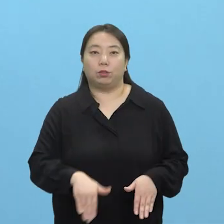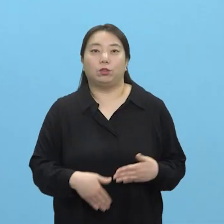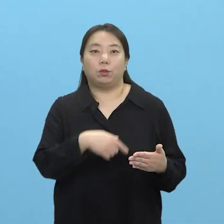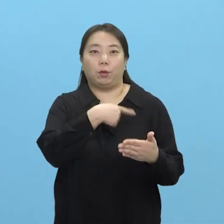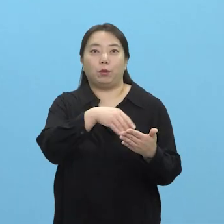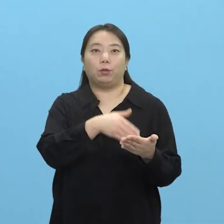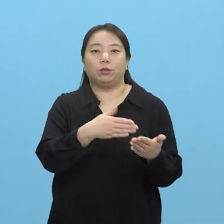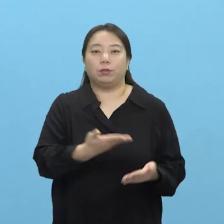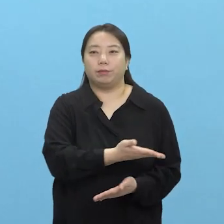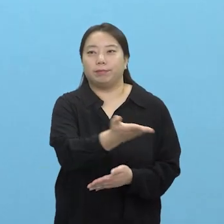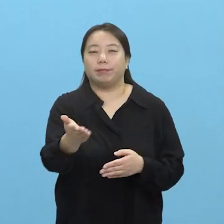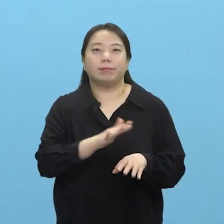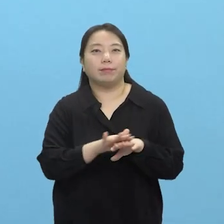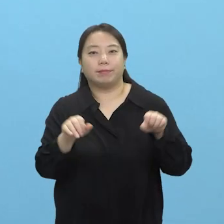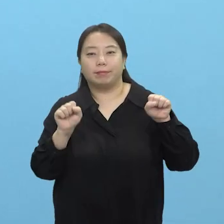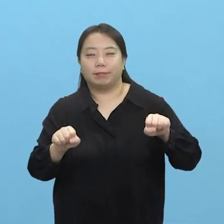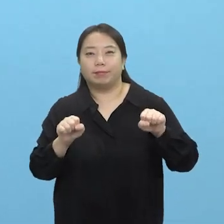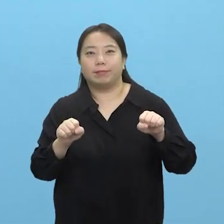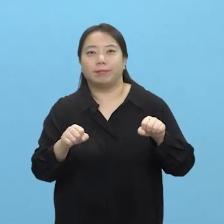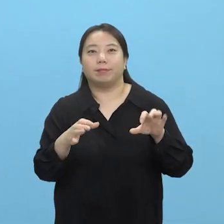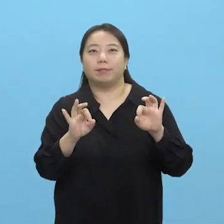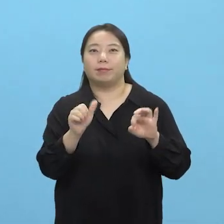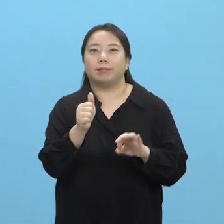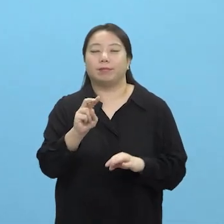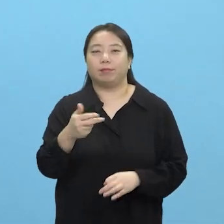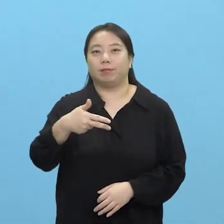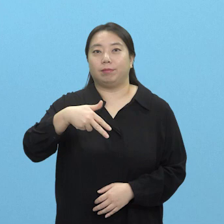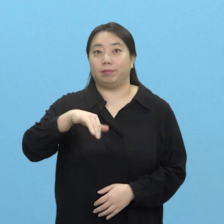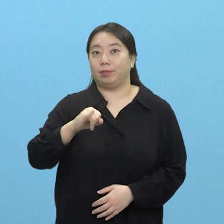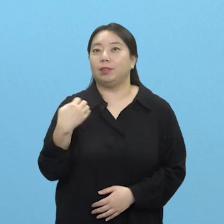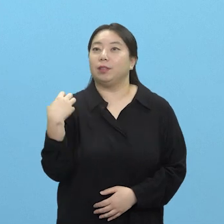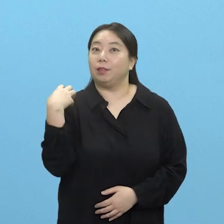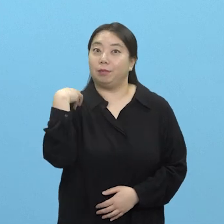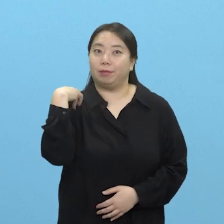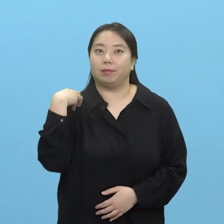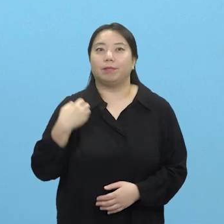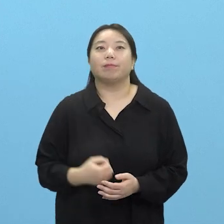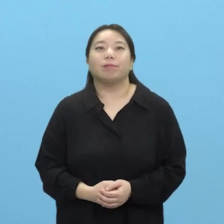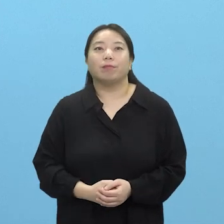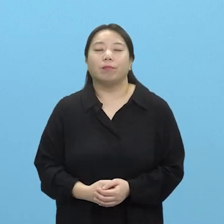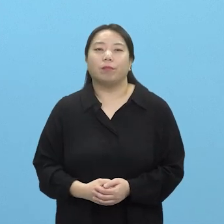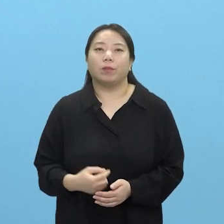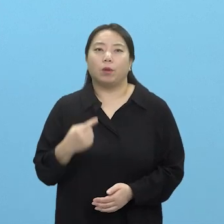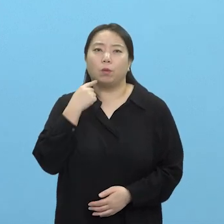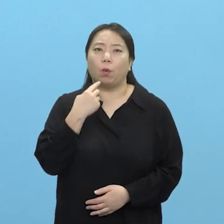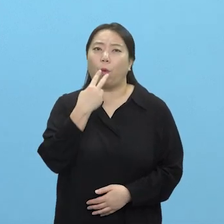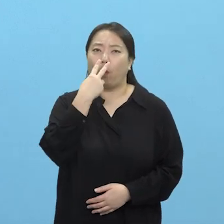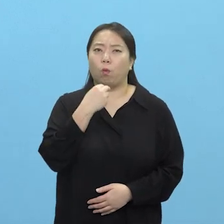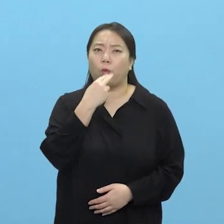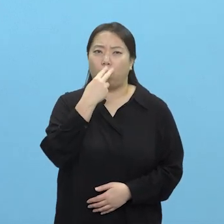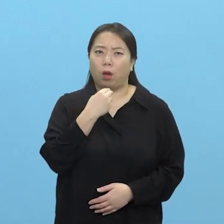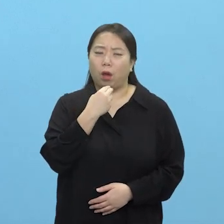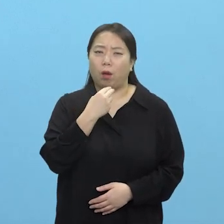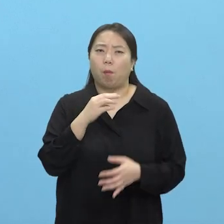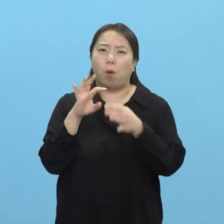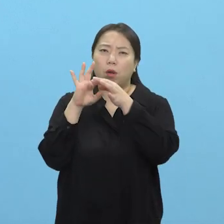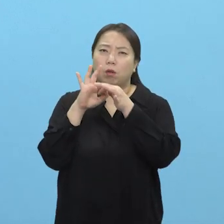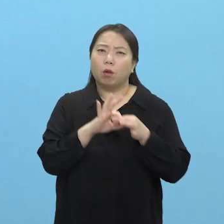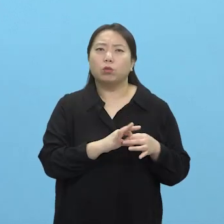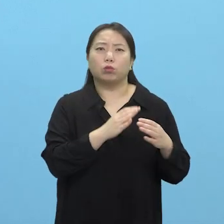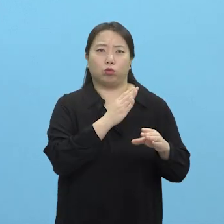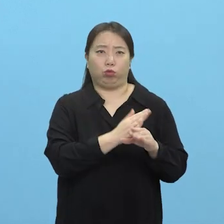충남 에듀이슈 시청자 여러분, 안녕하세요. 충남 에듀이슈 지킴이 김현주입니다. 독감 유행이 사그라들지